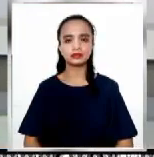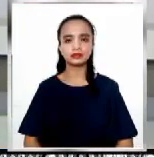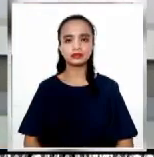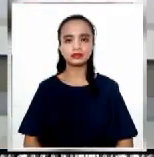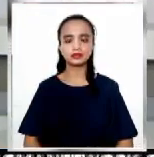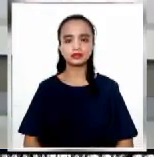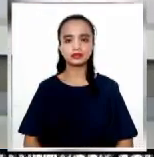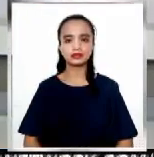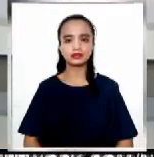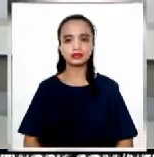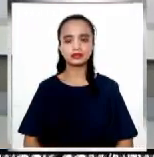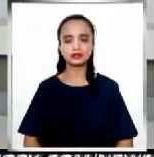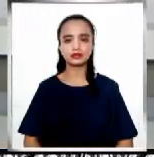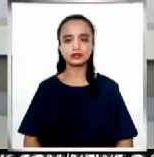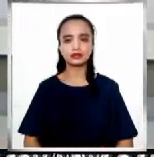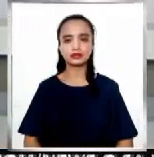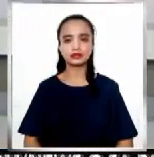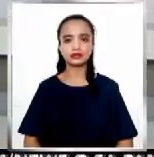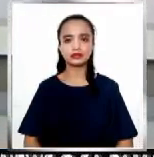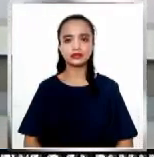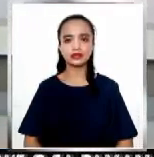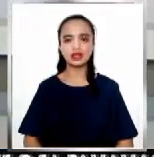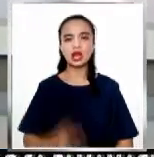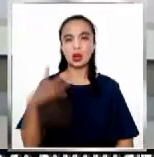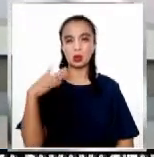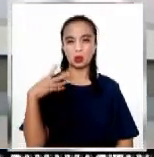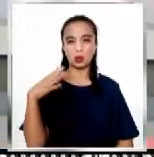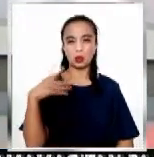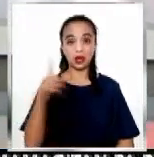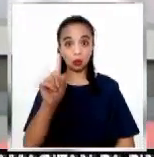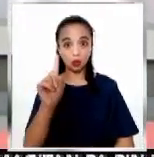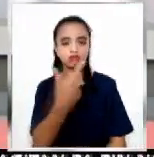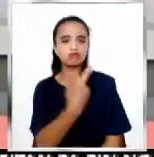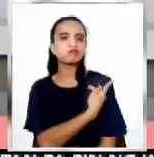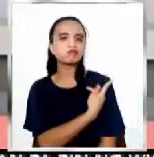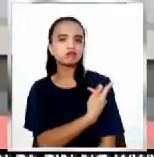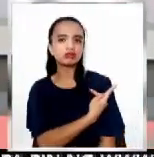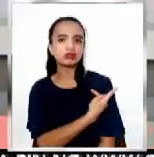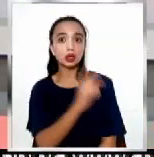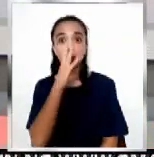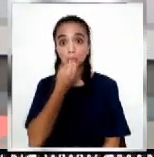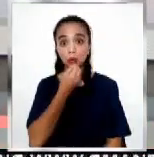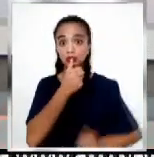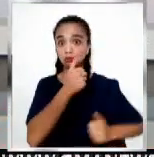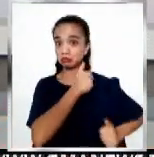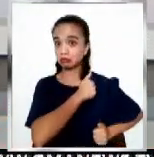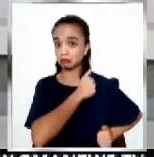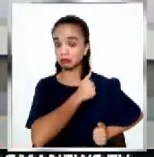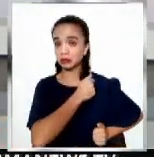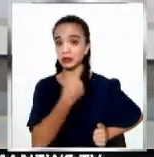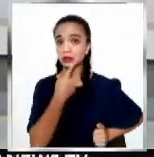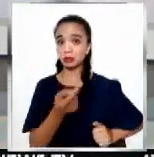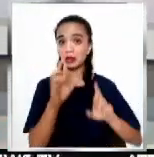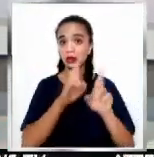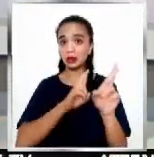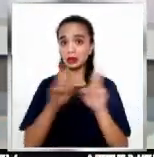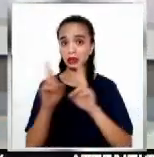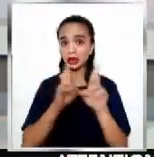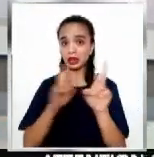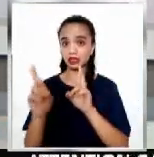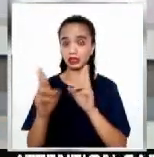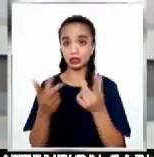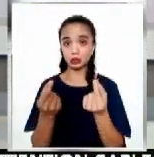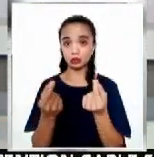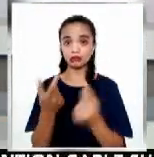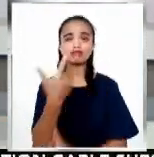Bakuna na lang daw ang hinihintay ng Armed Forces of the Philippines at handa na raw silang sumalang sa pagbabakuna.